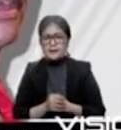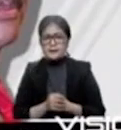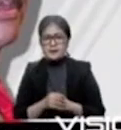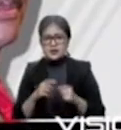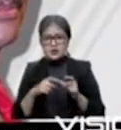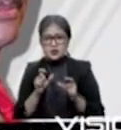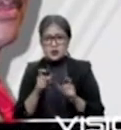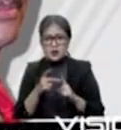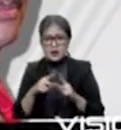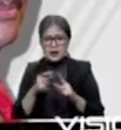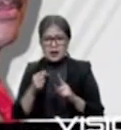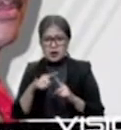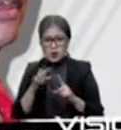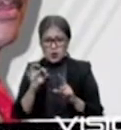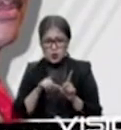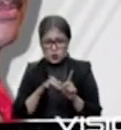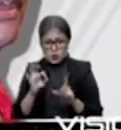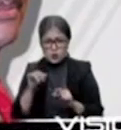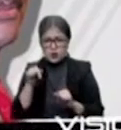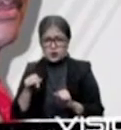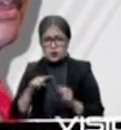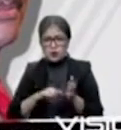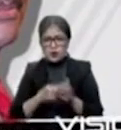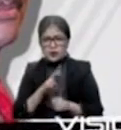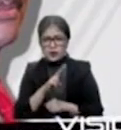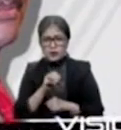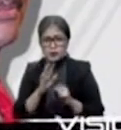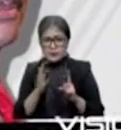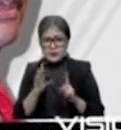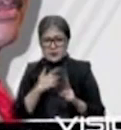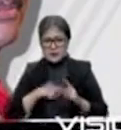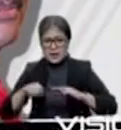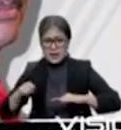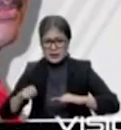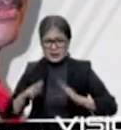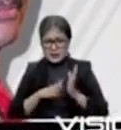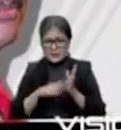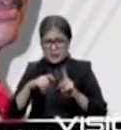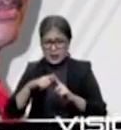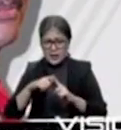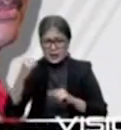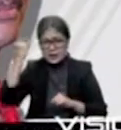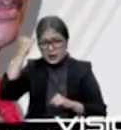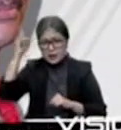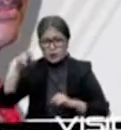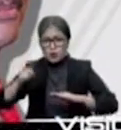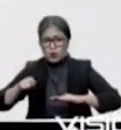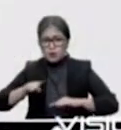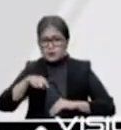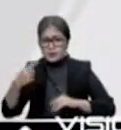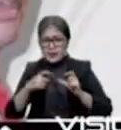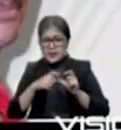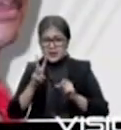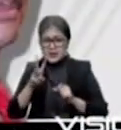Suhartoyo menjadi Hakim Konstitusi sejak 2015. Pria 64 tahun ini menempuh pendidikan ilmu hukum hingga jenjang S3,